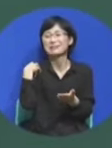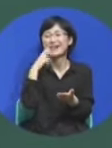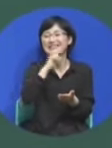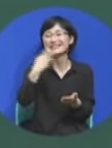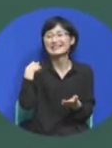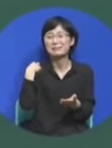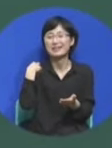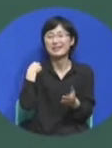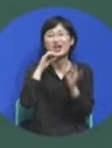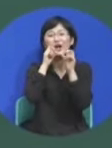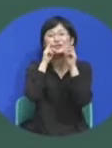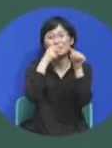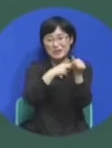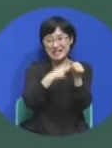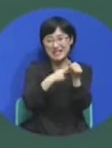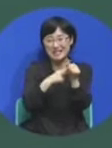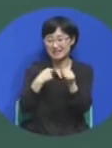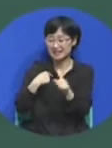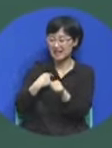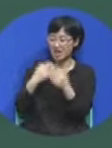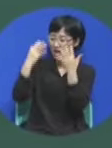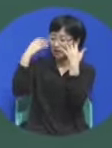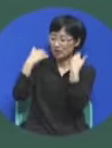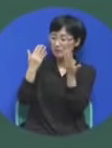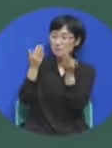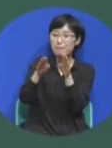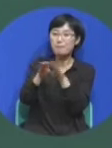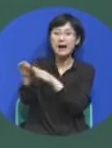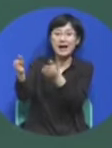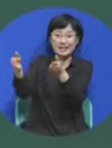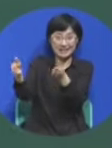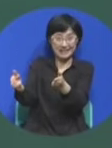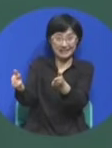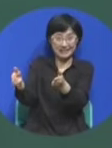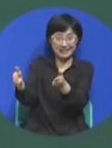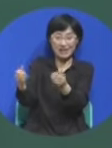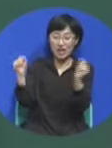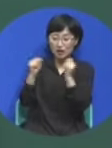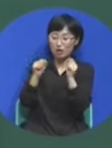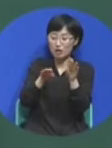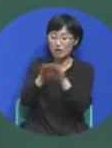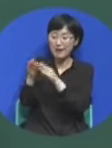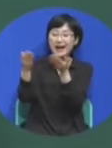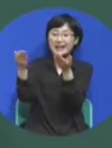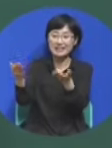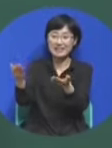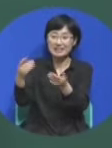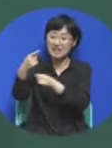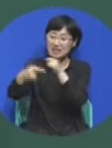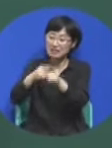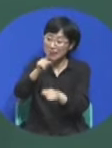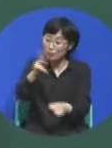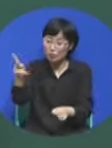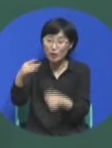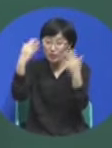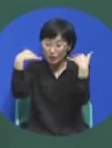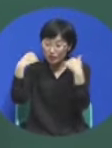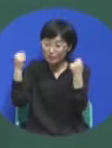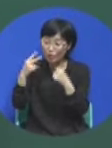然后我就被任命为在汉日山祷告院带领赞美的传道师。 네, 여름 방학, 겨울 방학, 1년에 두 번을 2년 동안 기도원에 가서 찬송 인도를 했어요.